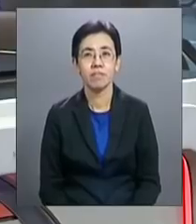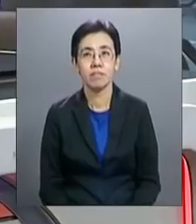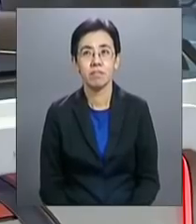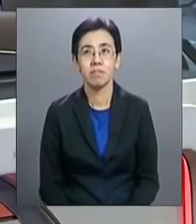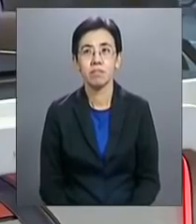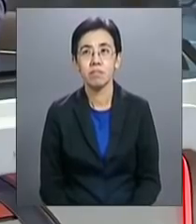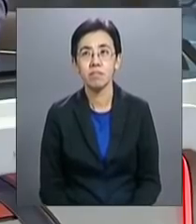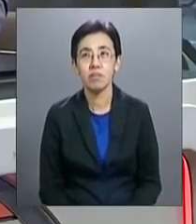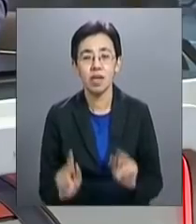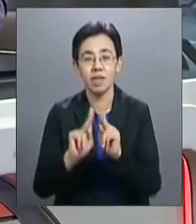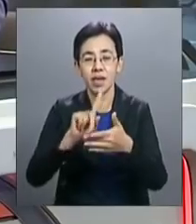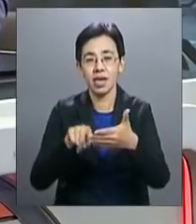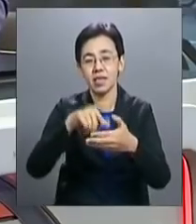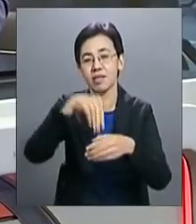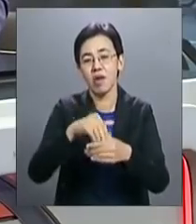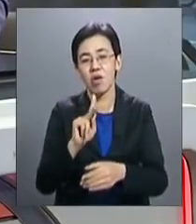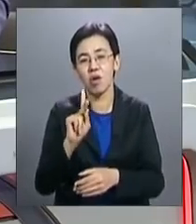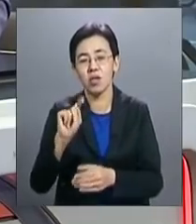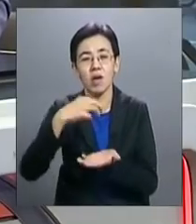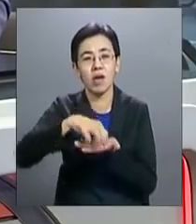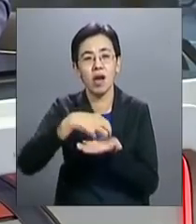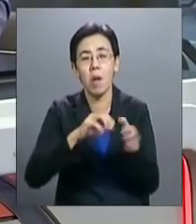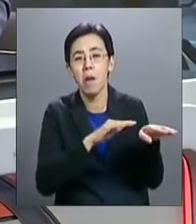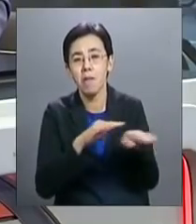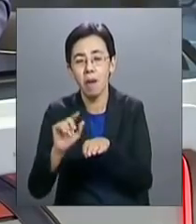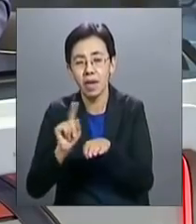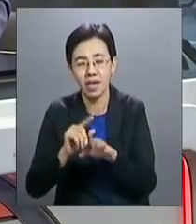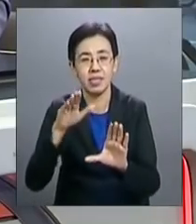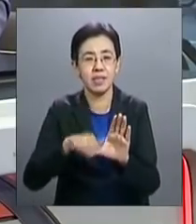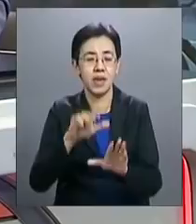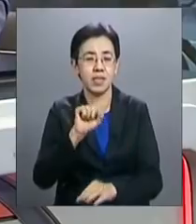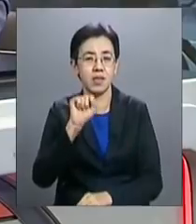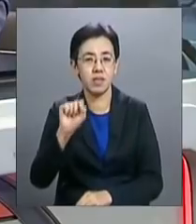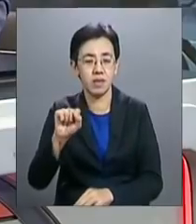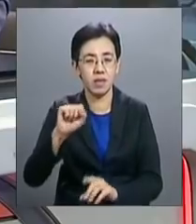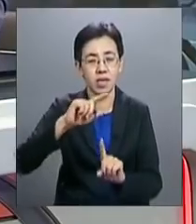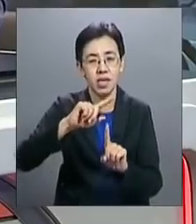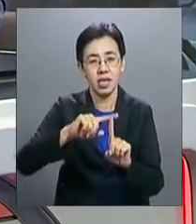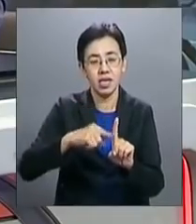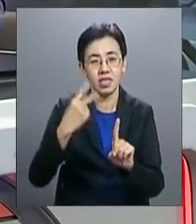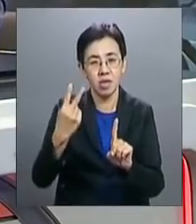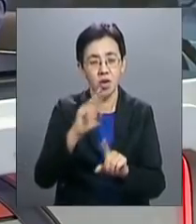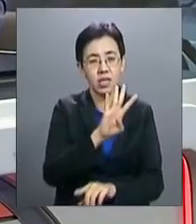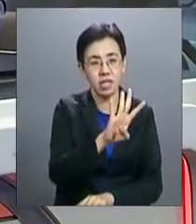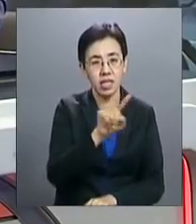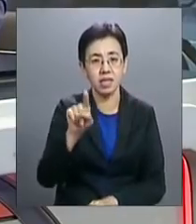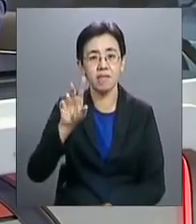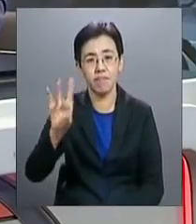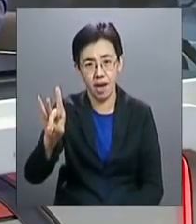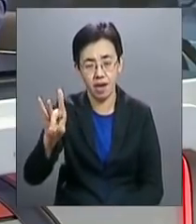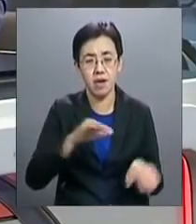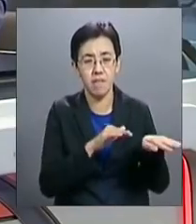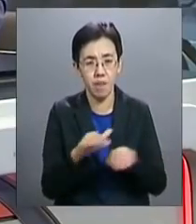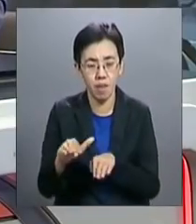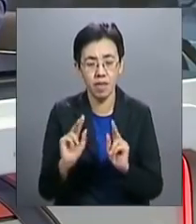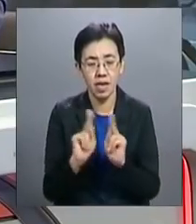ที่คณะกรรมการการเลือกตั้งหรือกกต.ก็ยืนยันถึงความพร้อมในการเปิดรับสมัครส.ส.ในวันที่4ถึงวันที่8กุมภาพันธ์นี้นะคะโดยกรรมการ